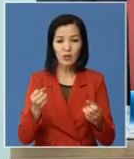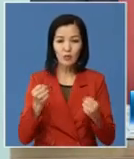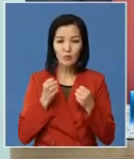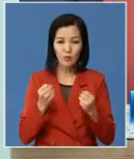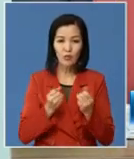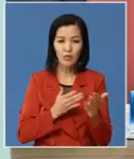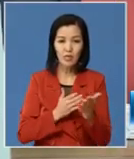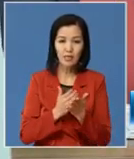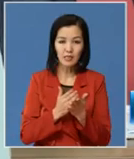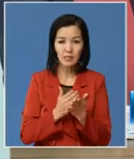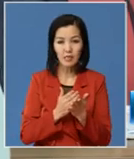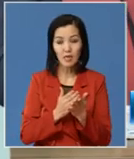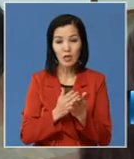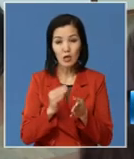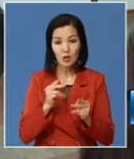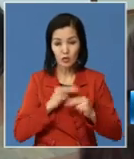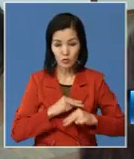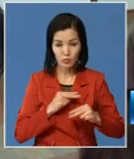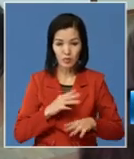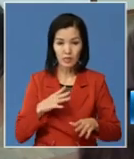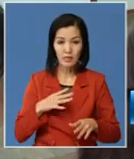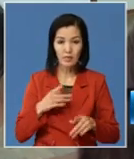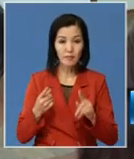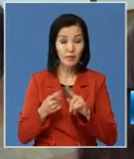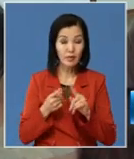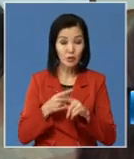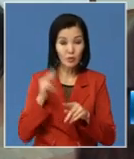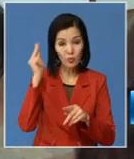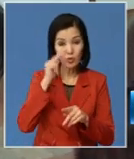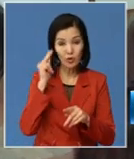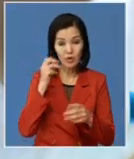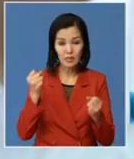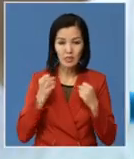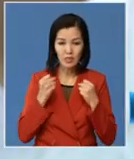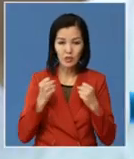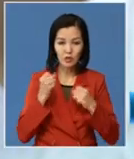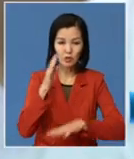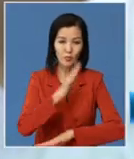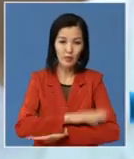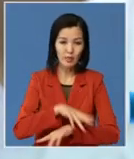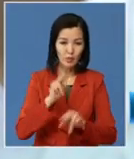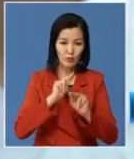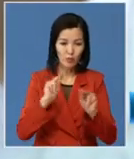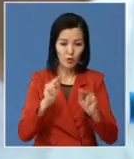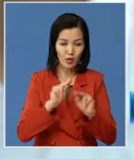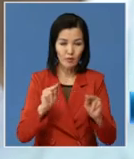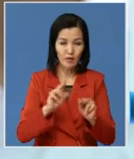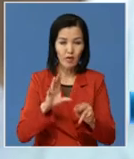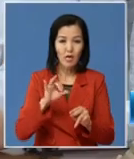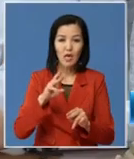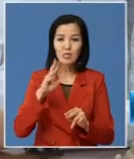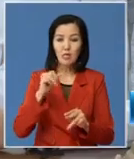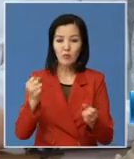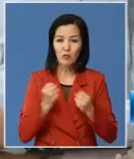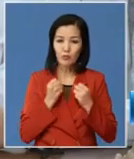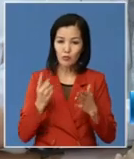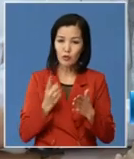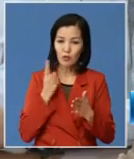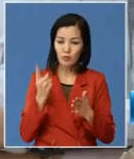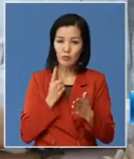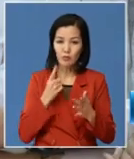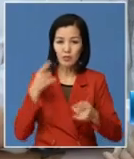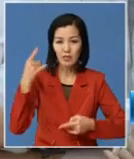өлкесінде таспаланды. Жоба авторы Серік Әбікенұлы түсірмес бұрын алдымен батырды толықтай зерттеген. Омарбек Мерген жайлы мақала, көркем